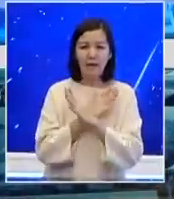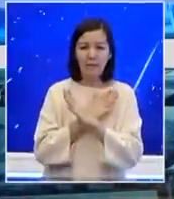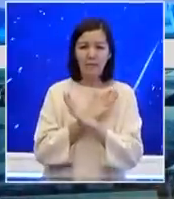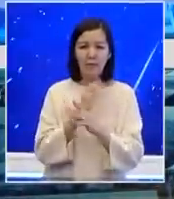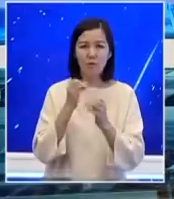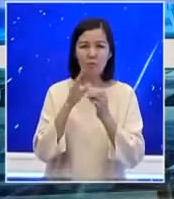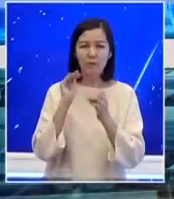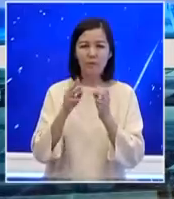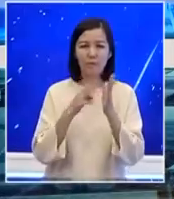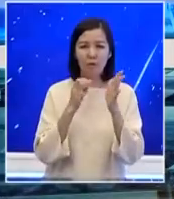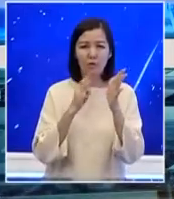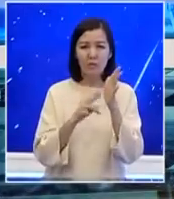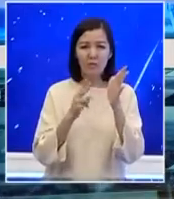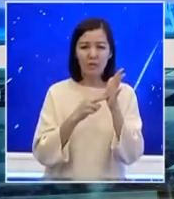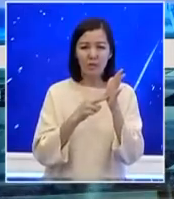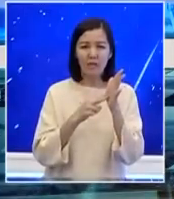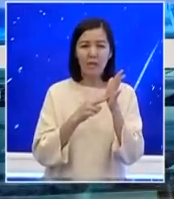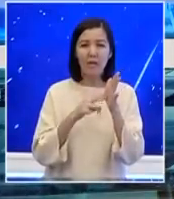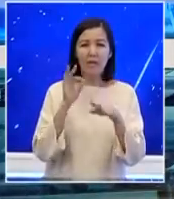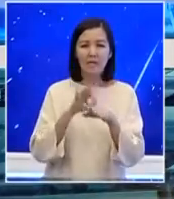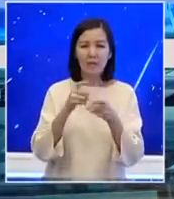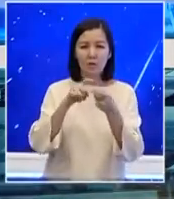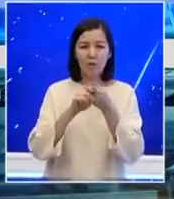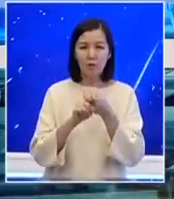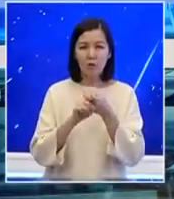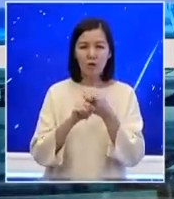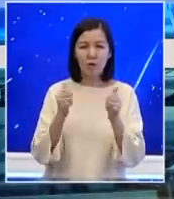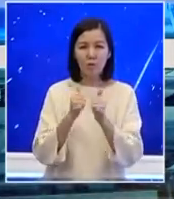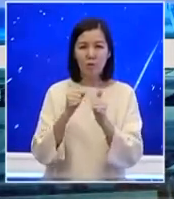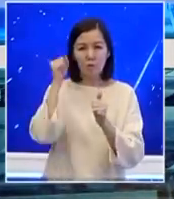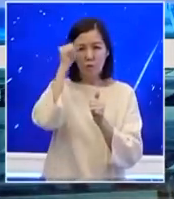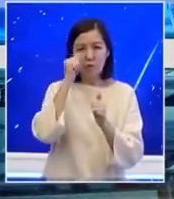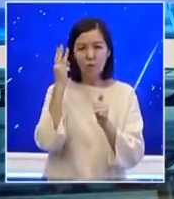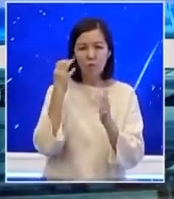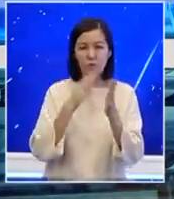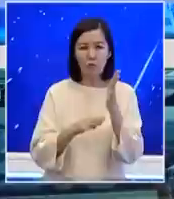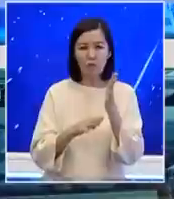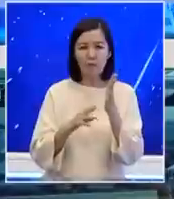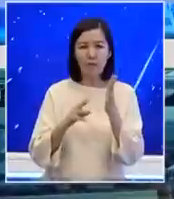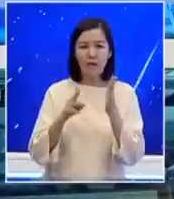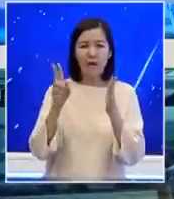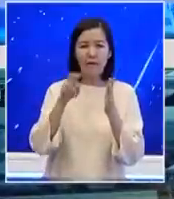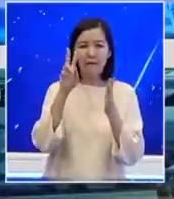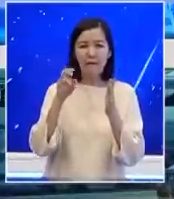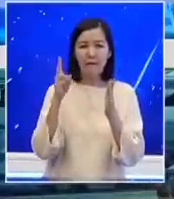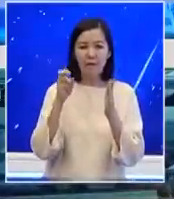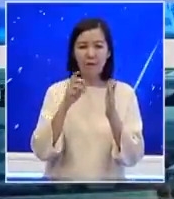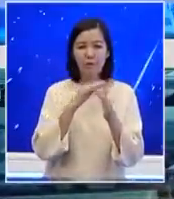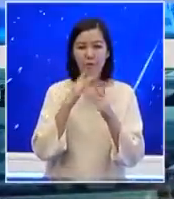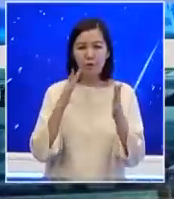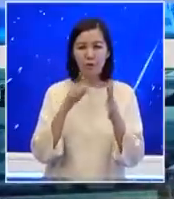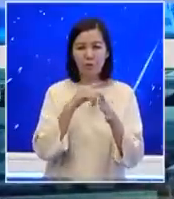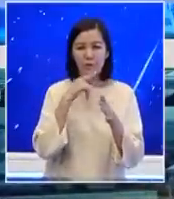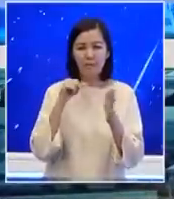саны 15887. Дертті жұқтырғандар саны көрші Өзбекстанда 390, Қырғызстанда 200-ден аса,